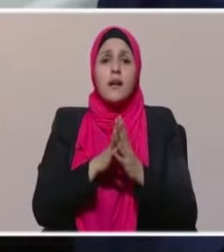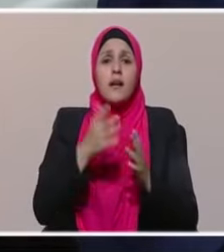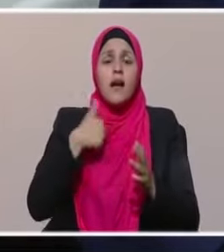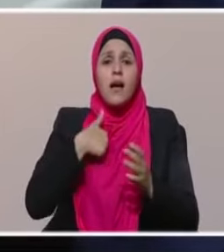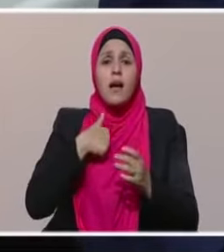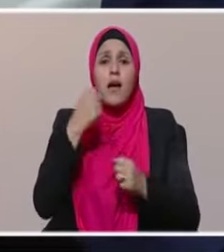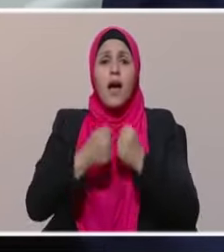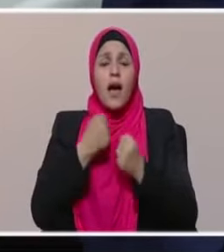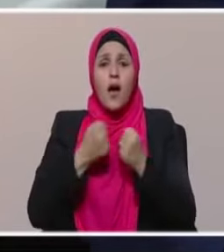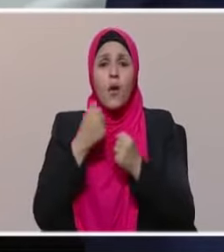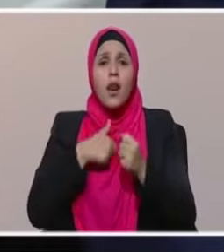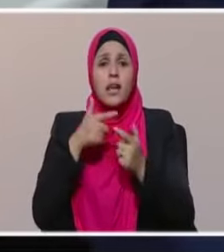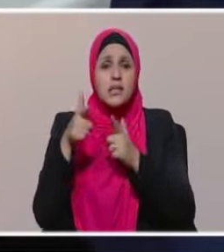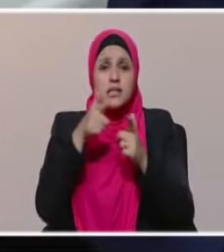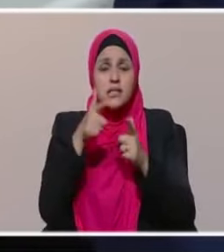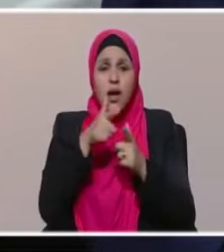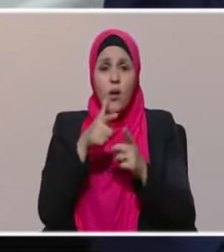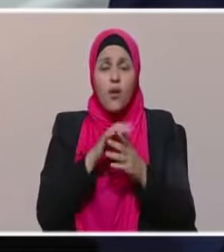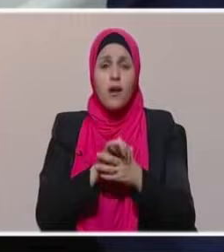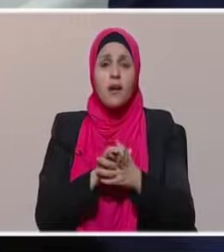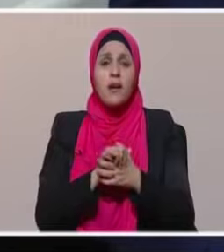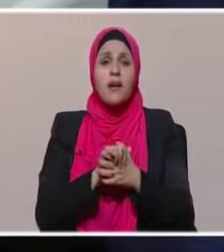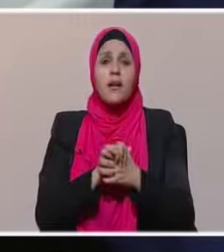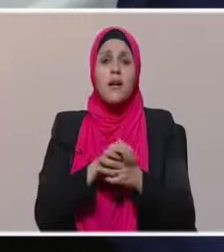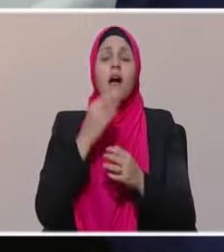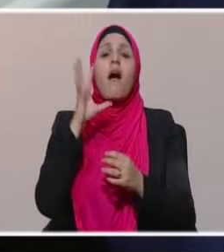حضرتك حابب تصور السلام معايا.